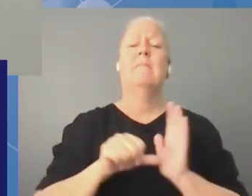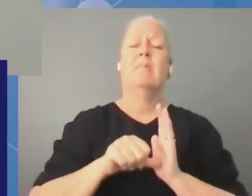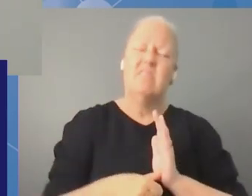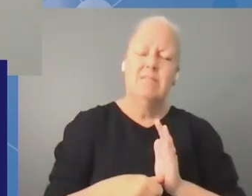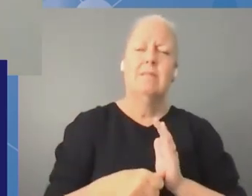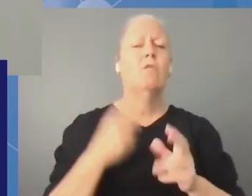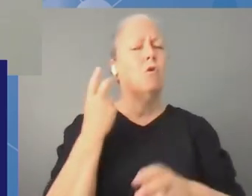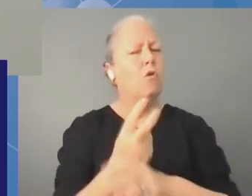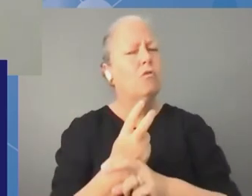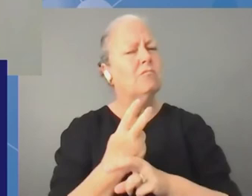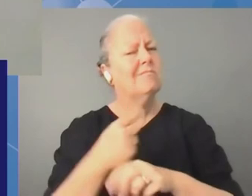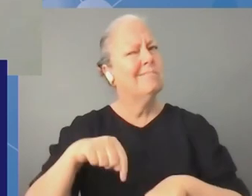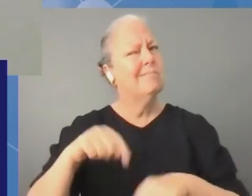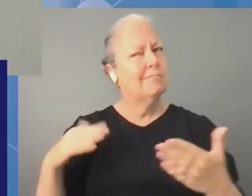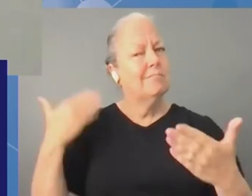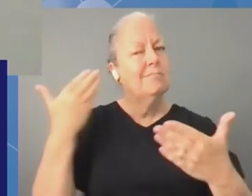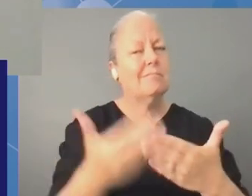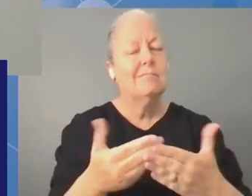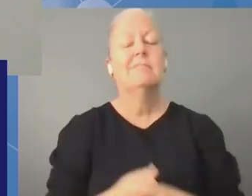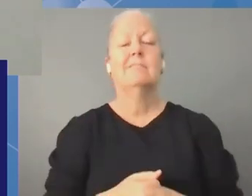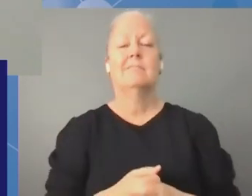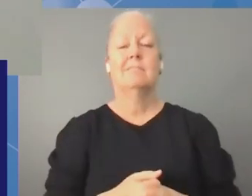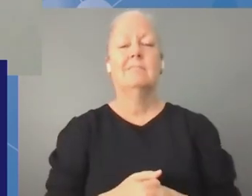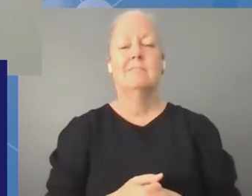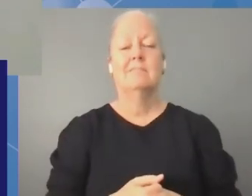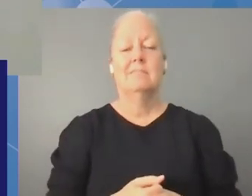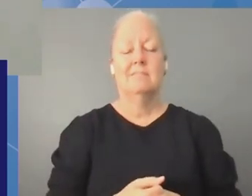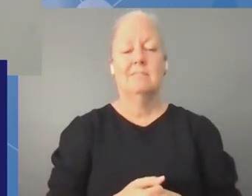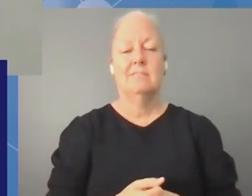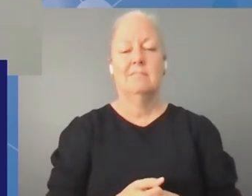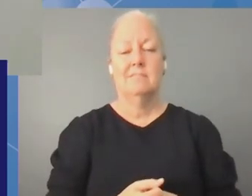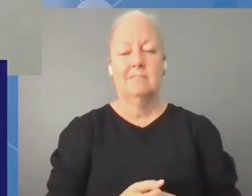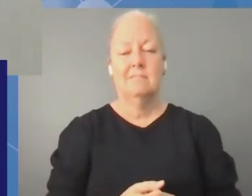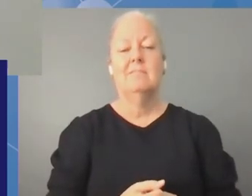合的模式，在如此艰难的一个时刻，非常感谢